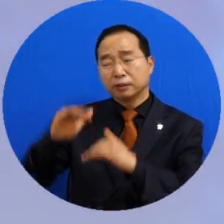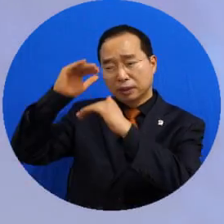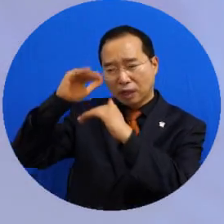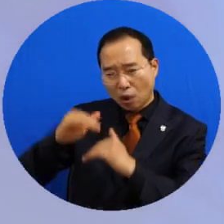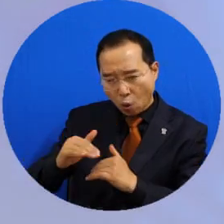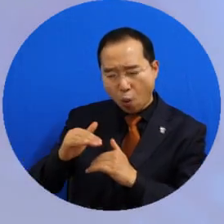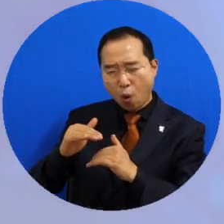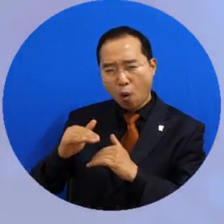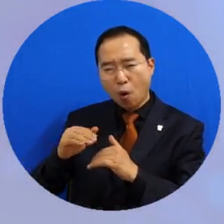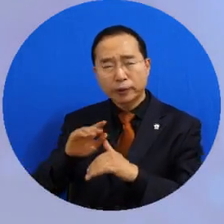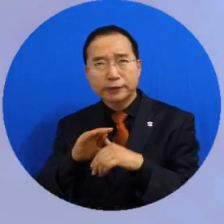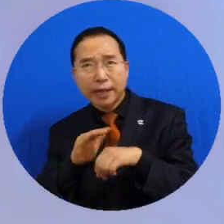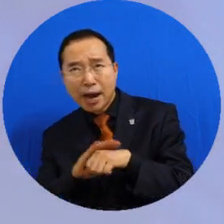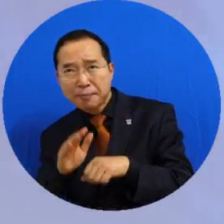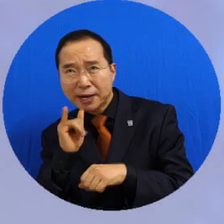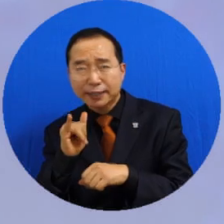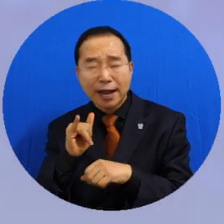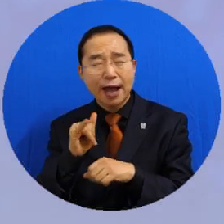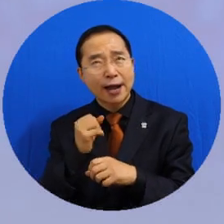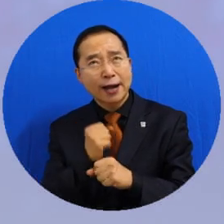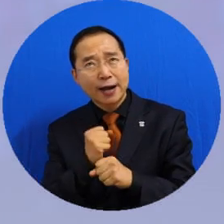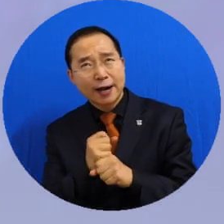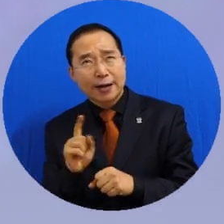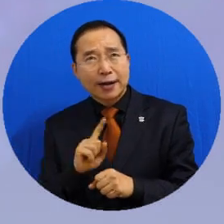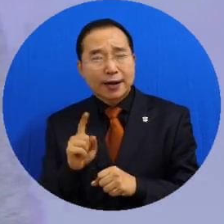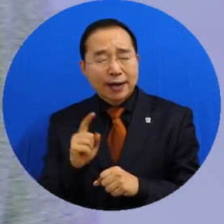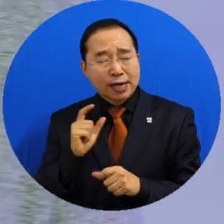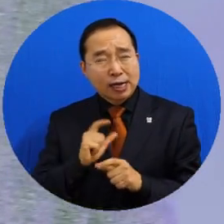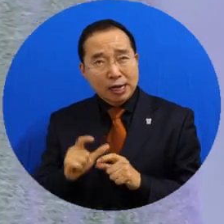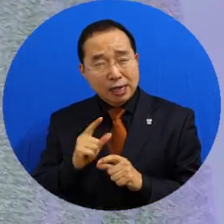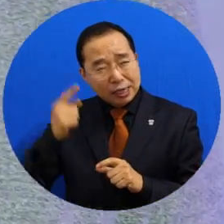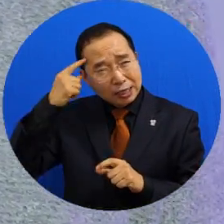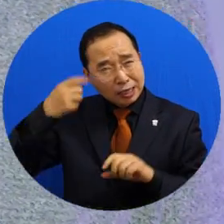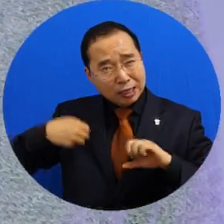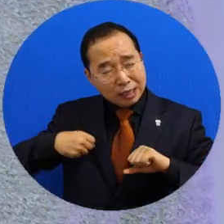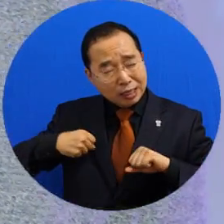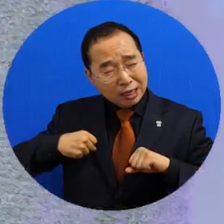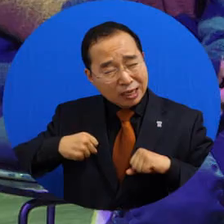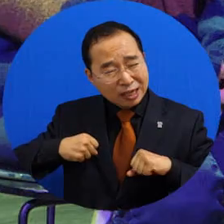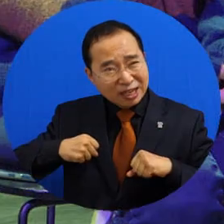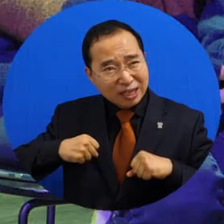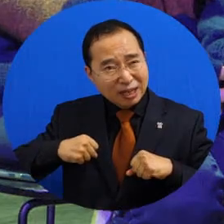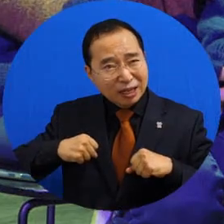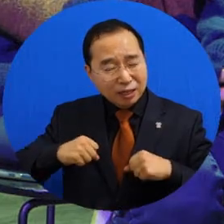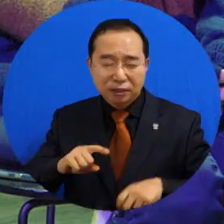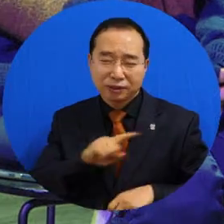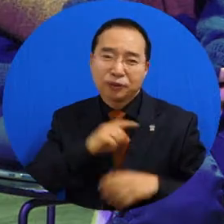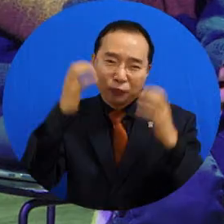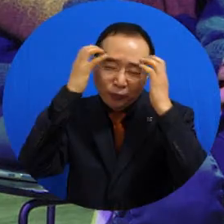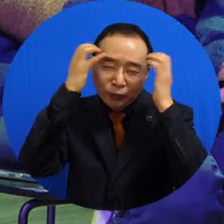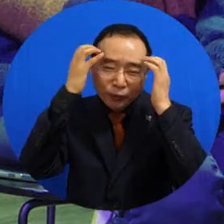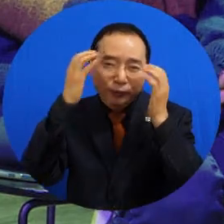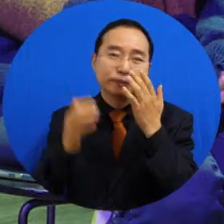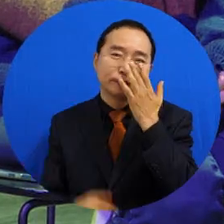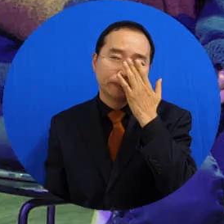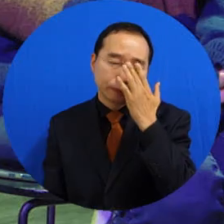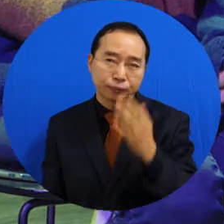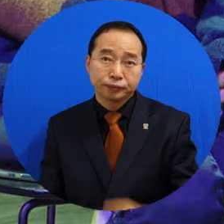그 내용적으로도 그렇고 누가 되지 않은 작품을 만들려고 창작하는 과정이 굉장히 고통스러웠었어요.